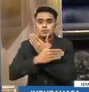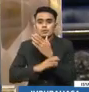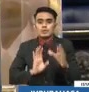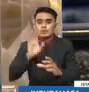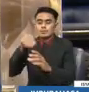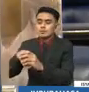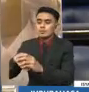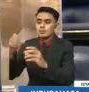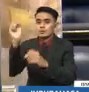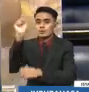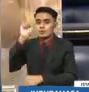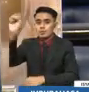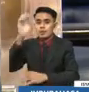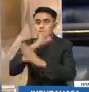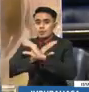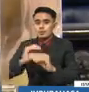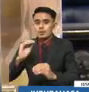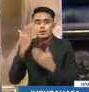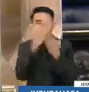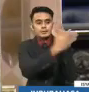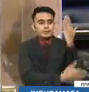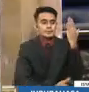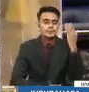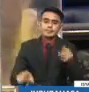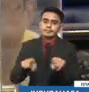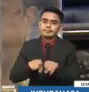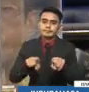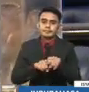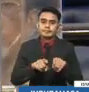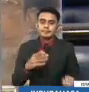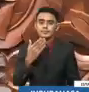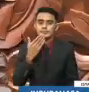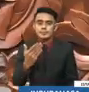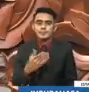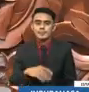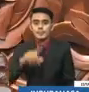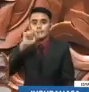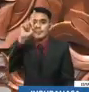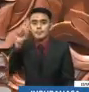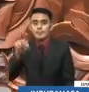termasuk kawasan Sabah, Sarawak dan juga kawasan di Semenanjung. Terima kasih. Soalan tambahan.